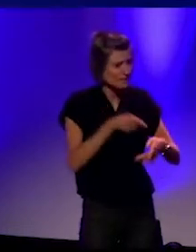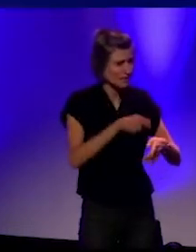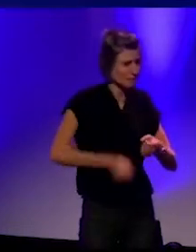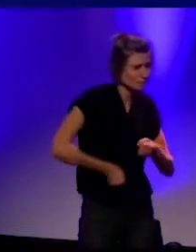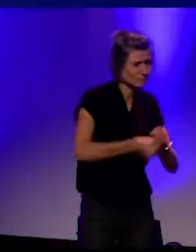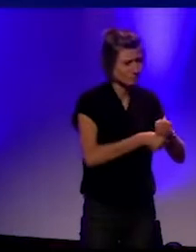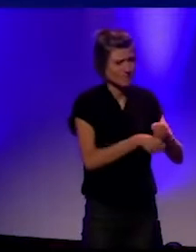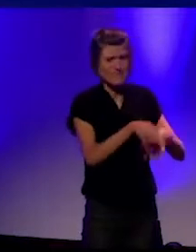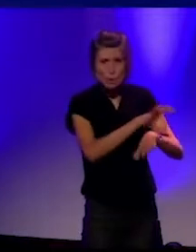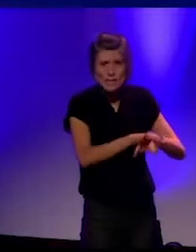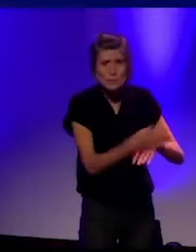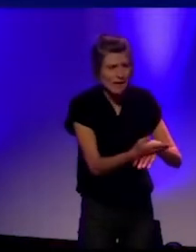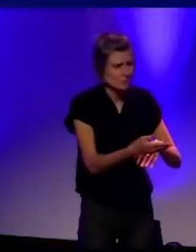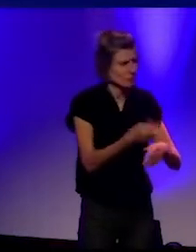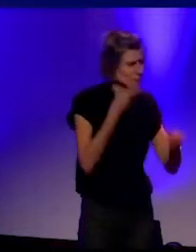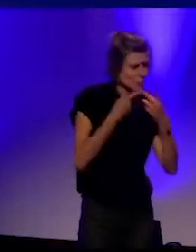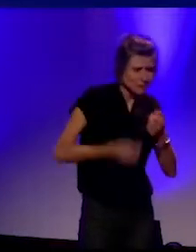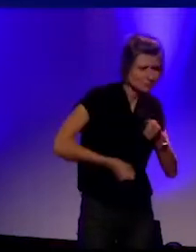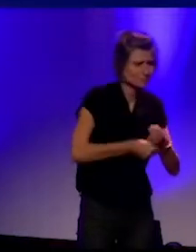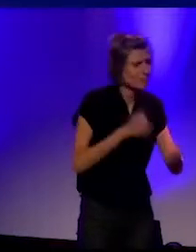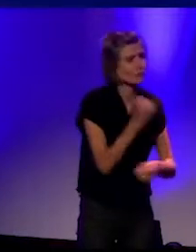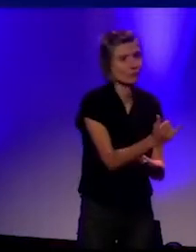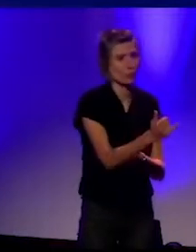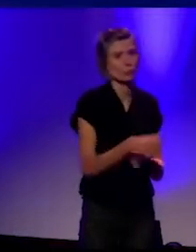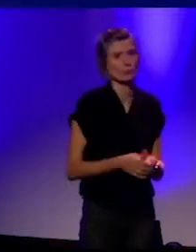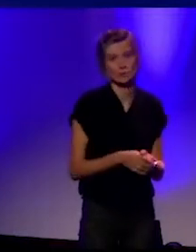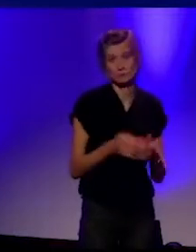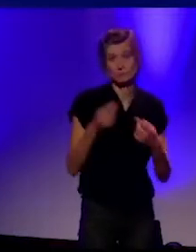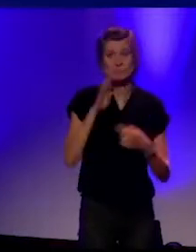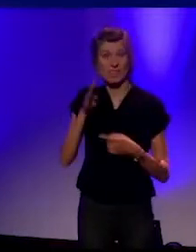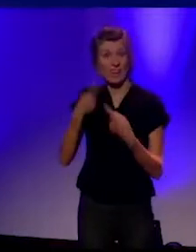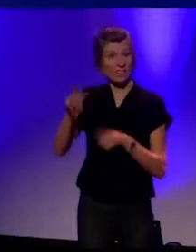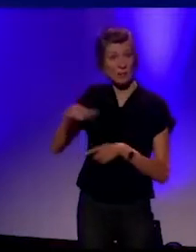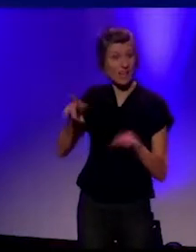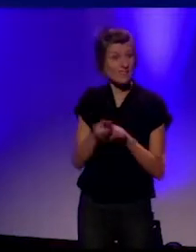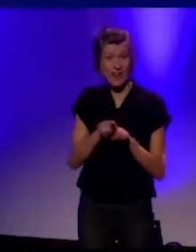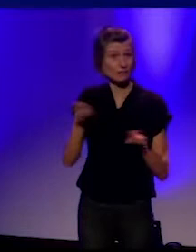Een topreferentiecentrum dat zijn gelijke niet kent in België.